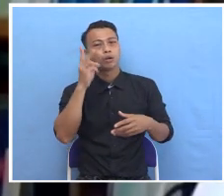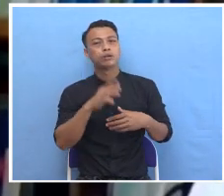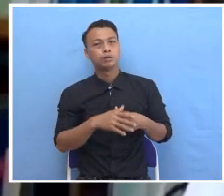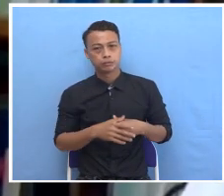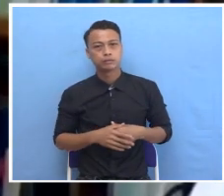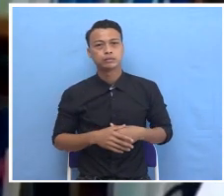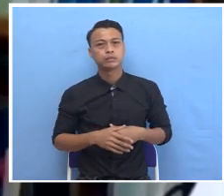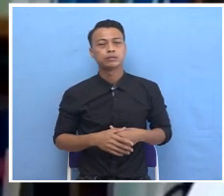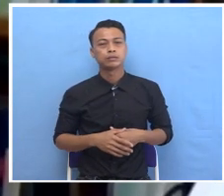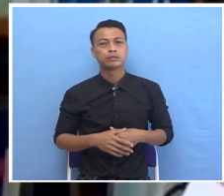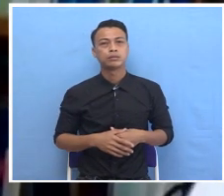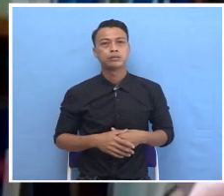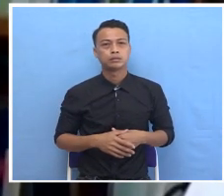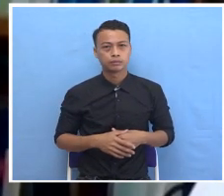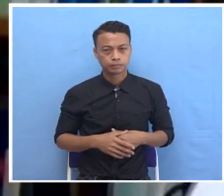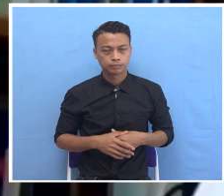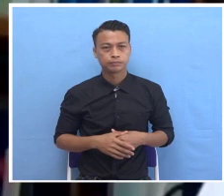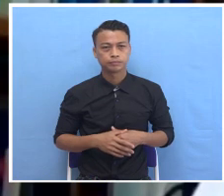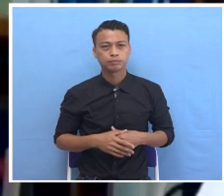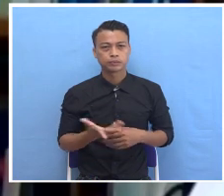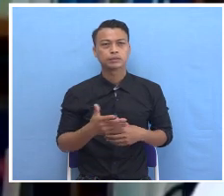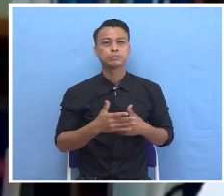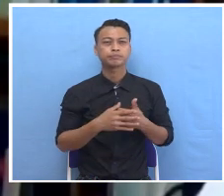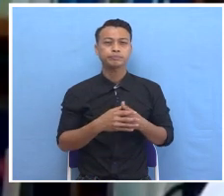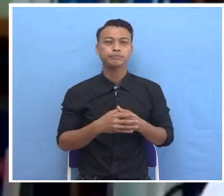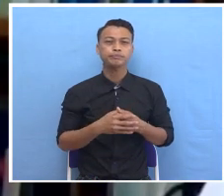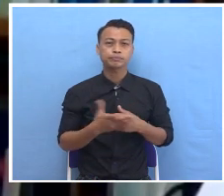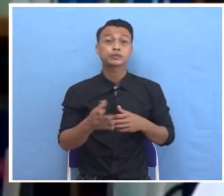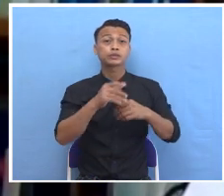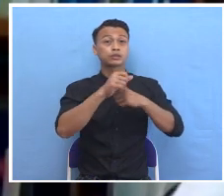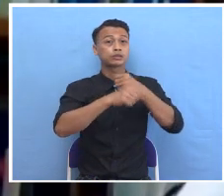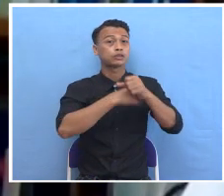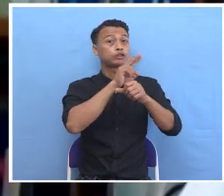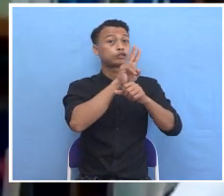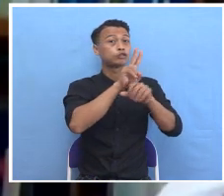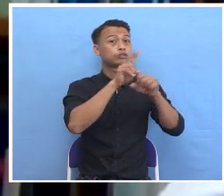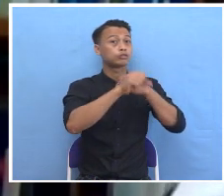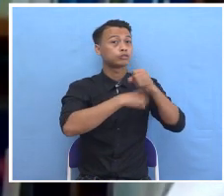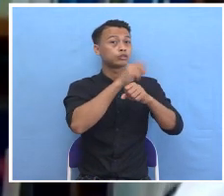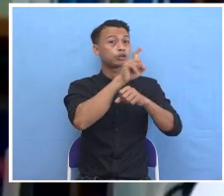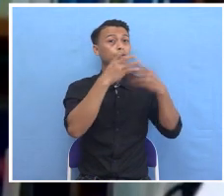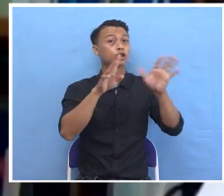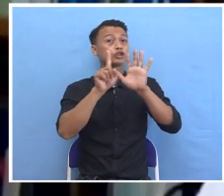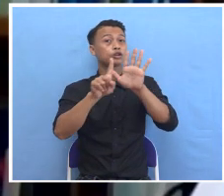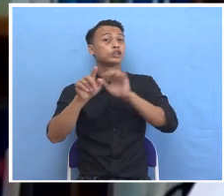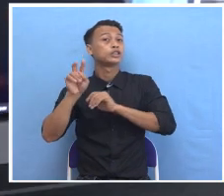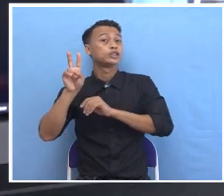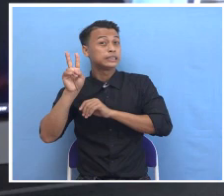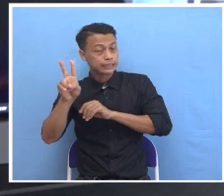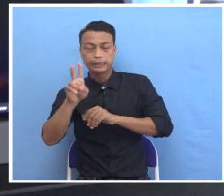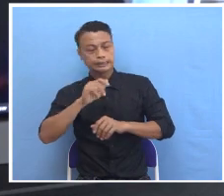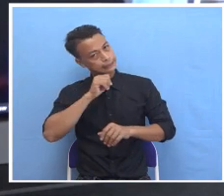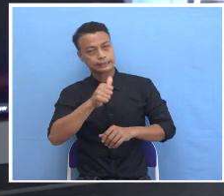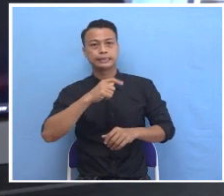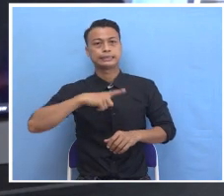တက်အဲ့တော့အဲ့ဒါကအဖြေဘာမှမသိဘူးနှစ်ခုပွဲနေ61ကတော့သေချာပေါ့အာနာသိန်းတာ